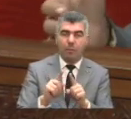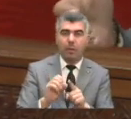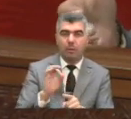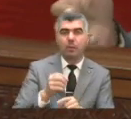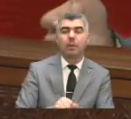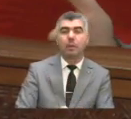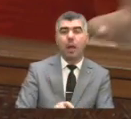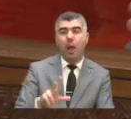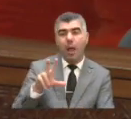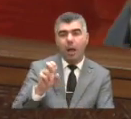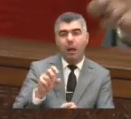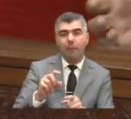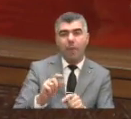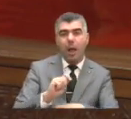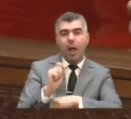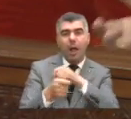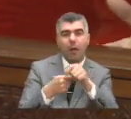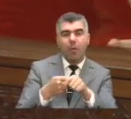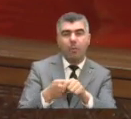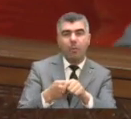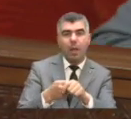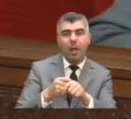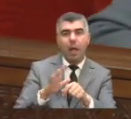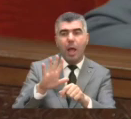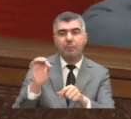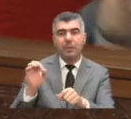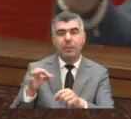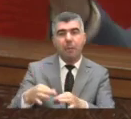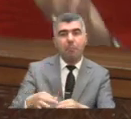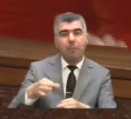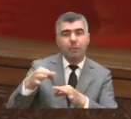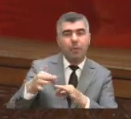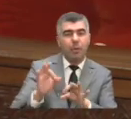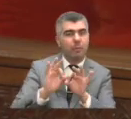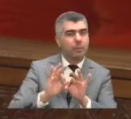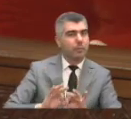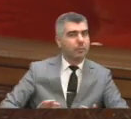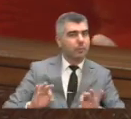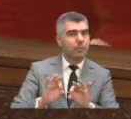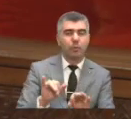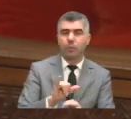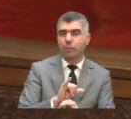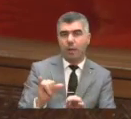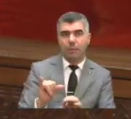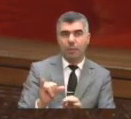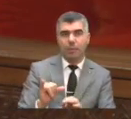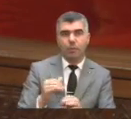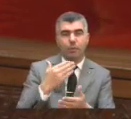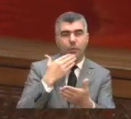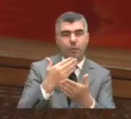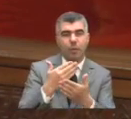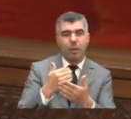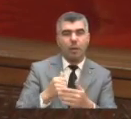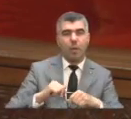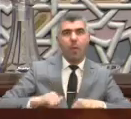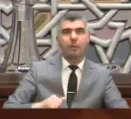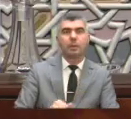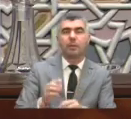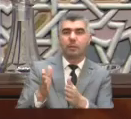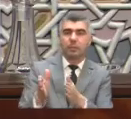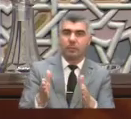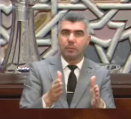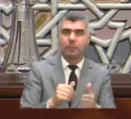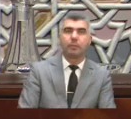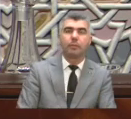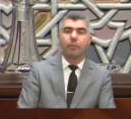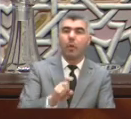حنا تنعرفوا العالم القروي ديال لي شقق ديال 50 متر بعيد كليا من الثقافه تاع العالم. شكرا لكم السيده النائبه. السيده الوزيره المحترمه،